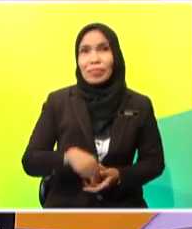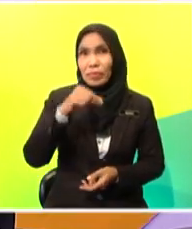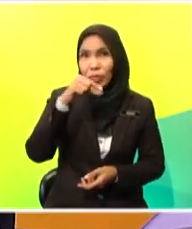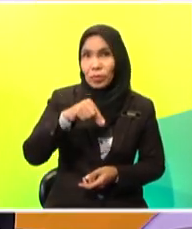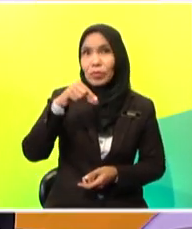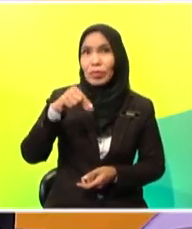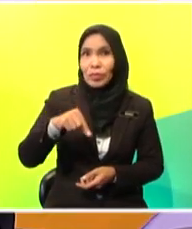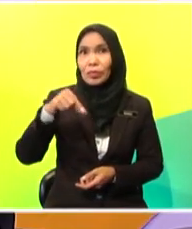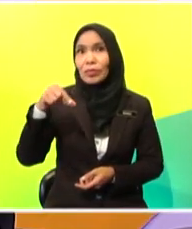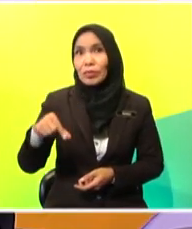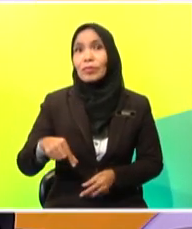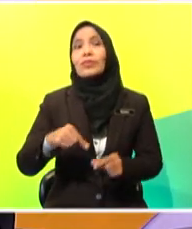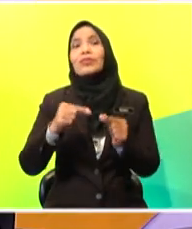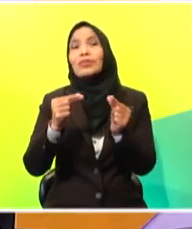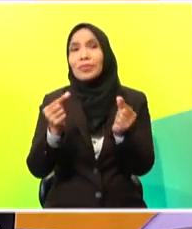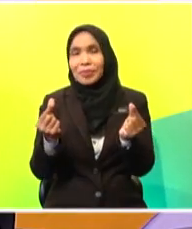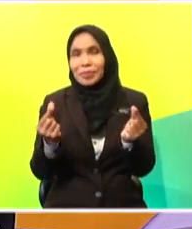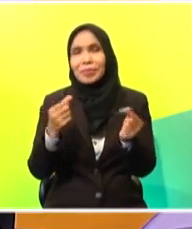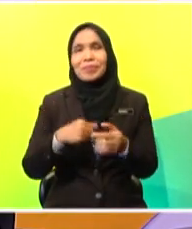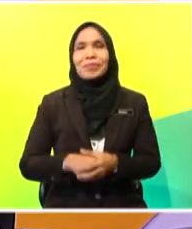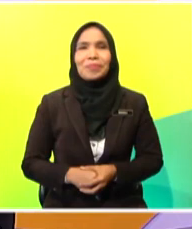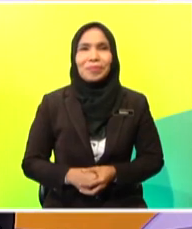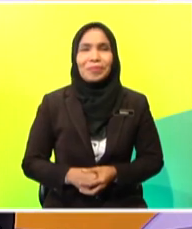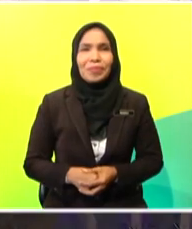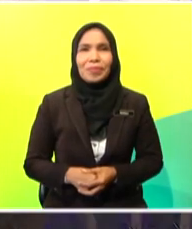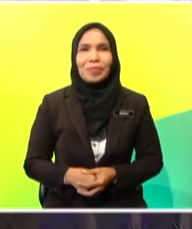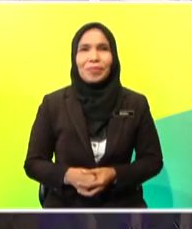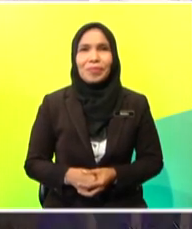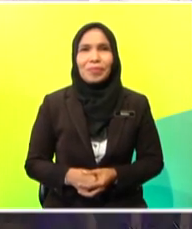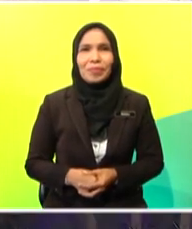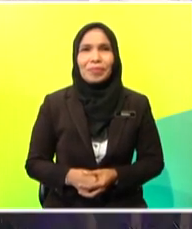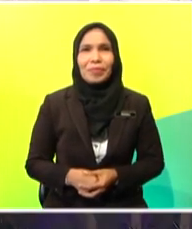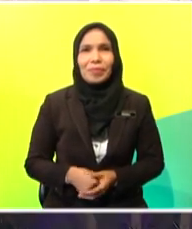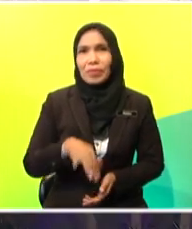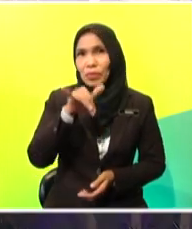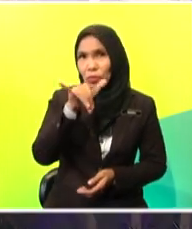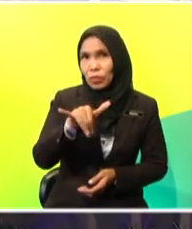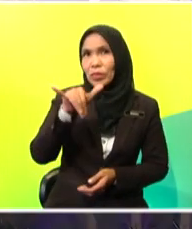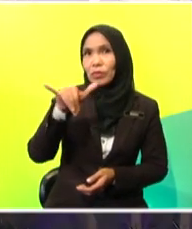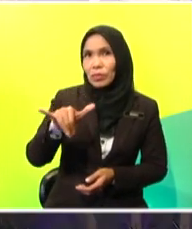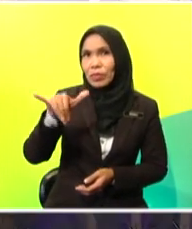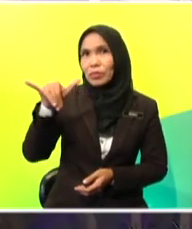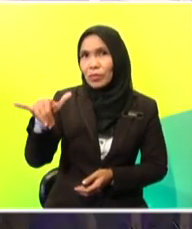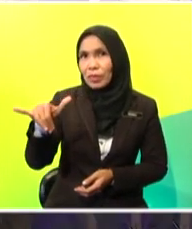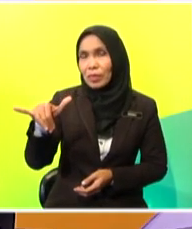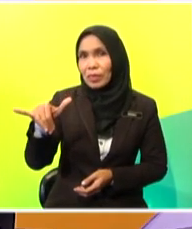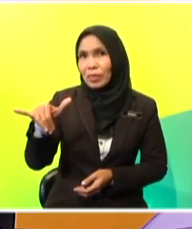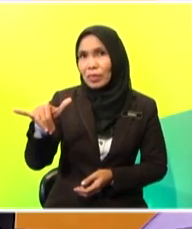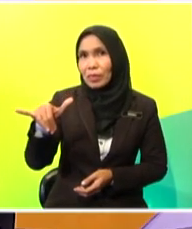qqqq1qqqq ukuran wow we we we we we we we